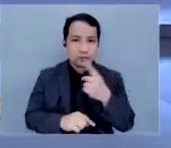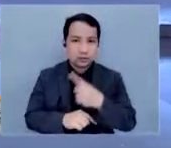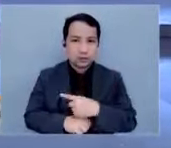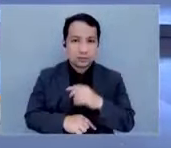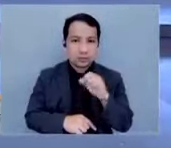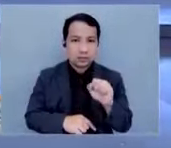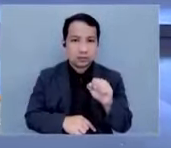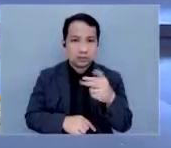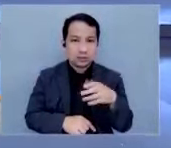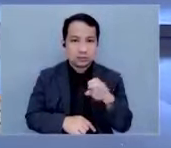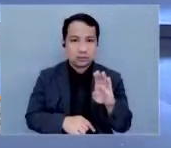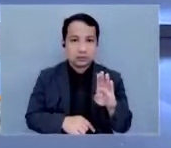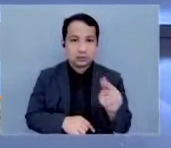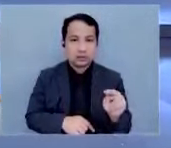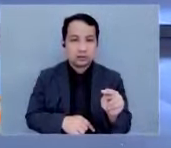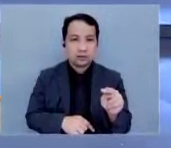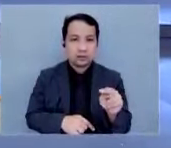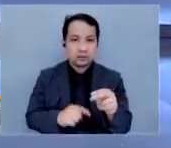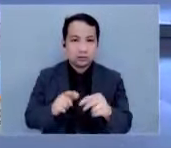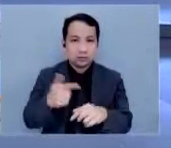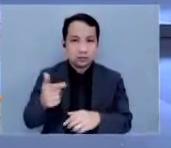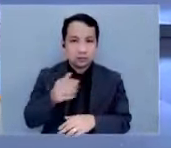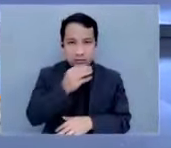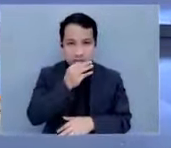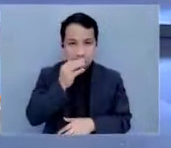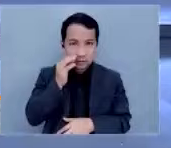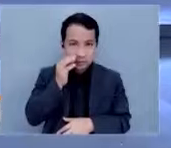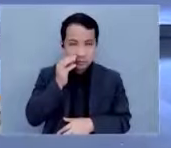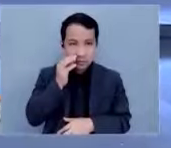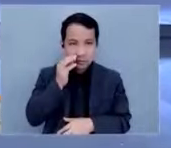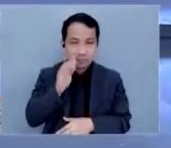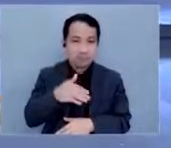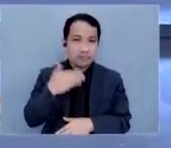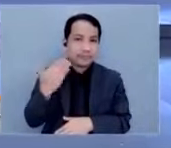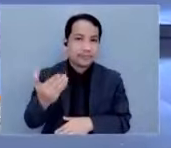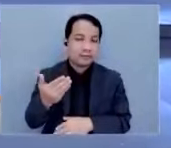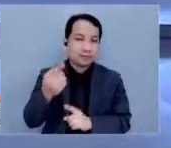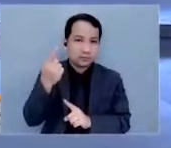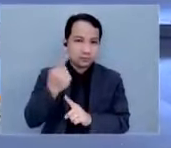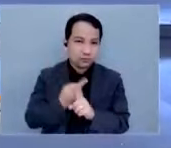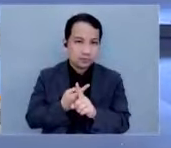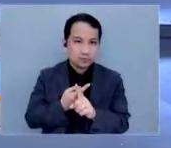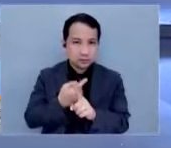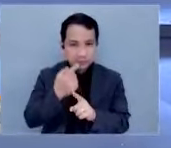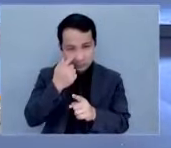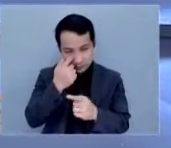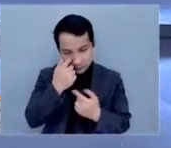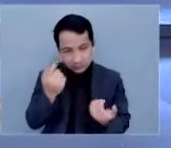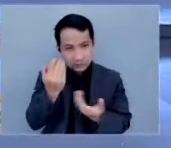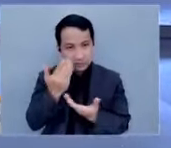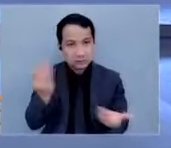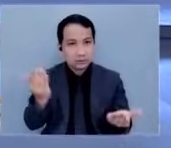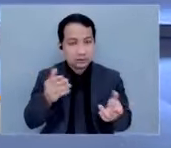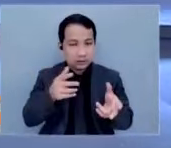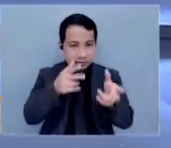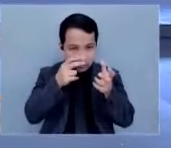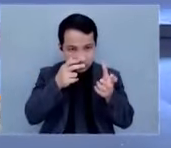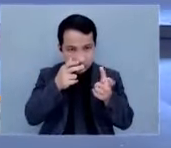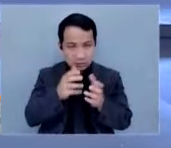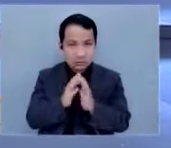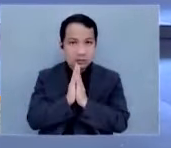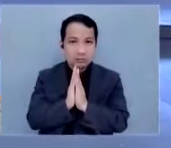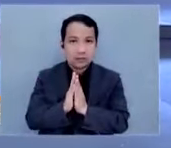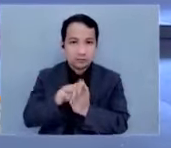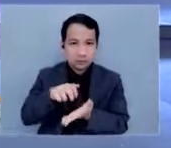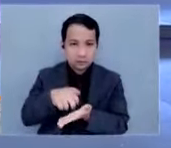sila tuluyang mag-fasting o ayuno sa susunod na isang buwan. Sa panahong yan, nakatuon po sa pagdarasal at